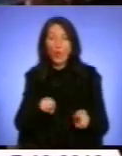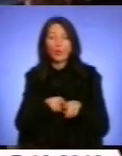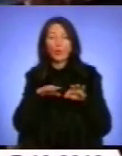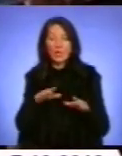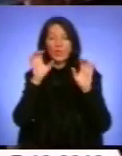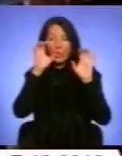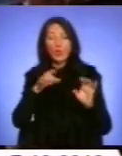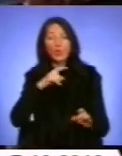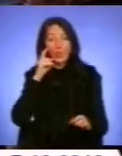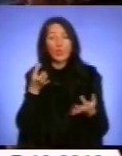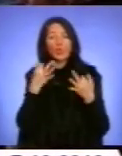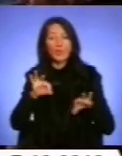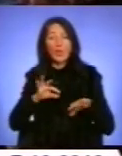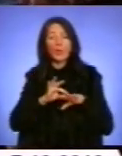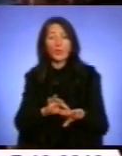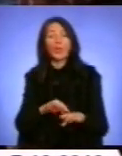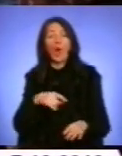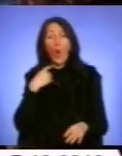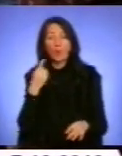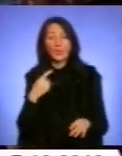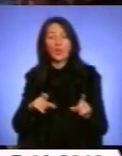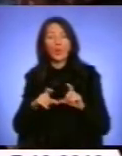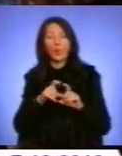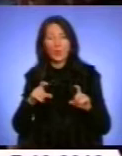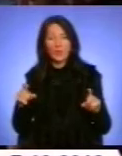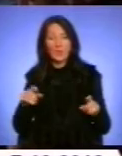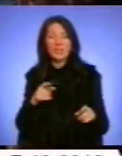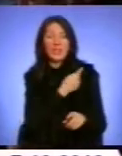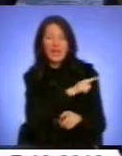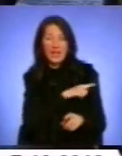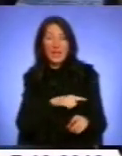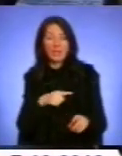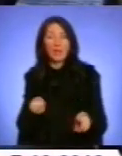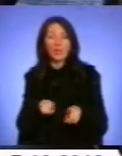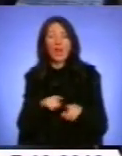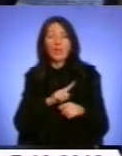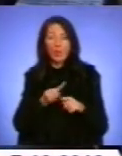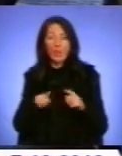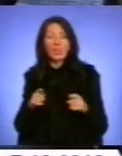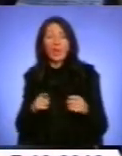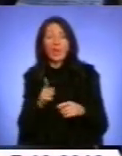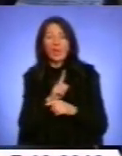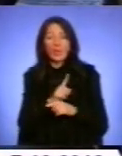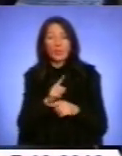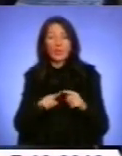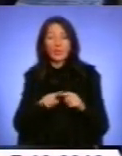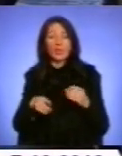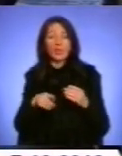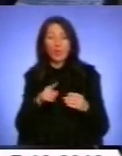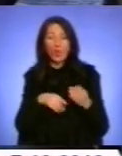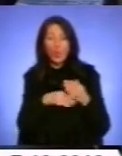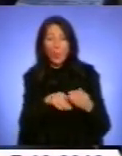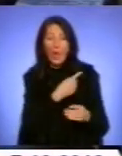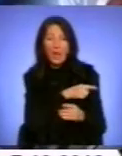України дозволяє проводити обласній університетській лікарні і Тернопільській міській лікарні швидкої допомоги. Однак закон є,